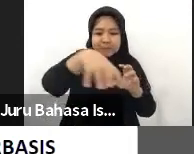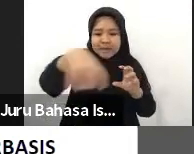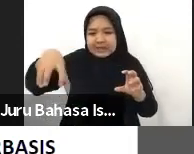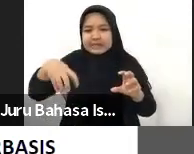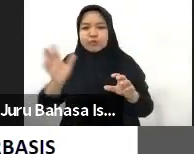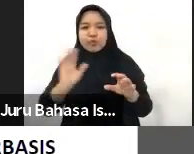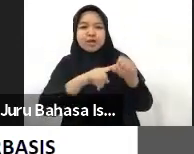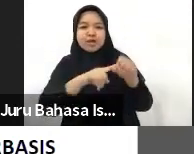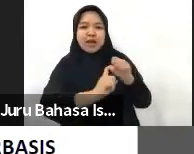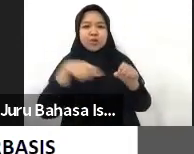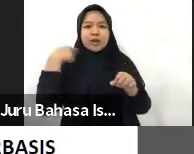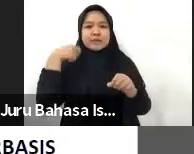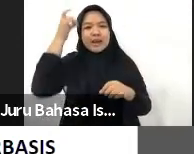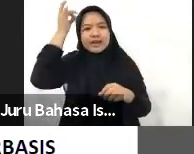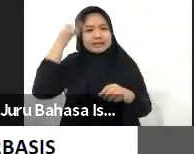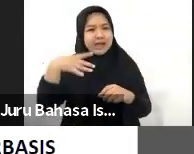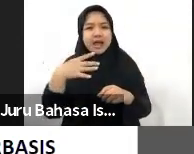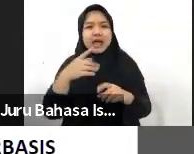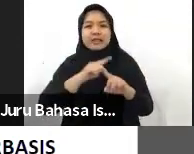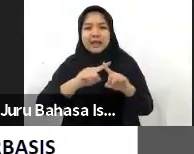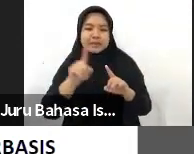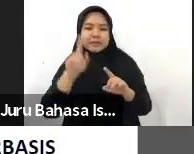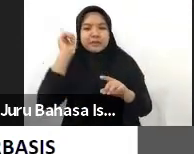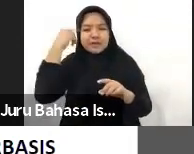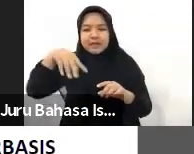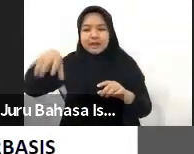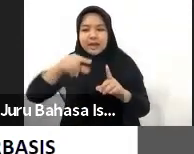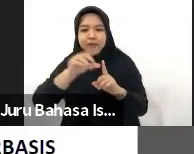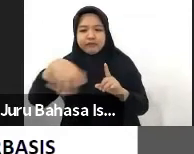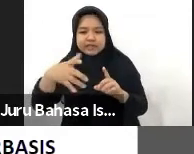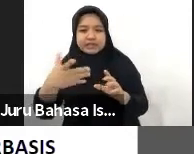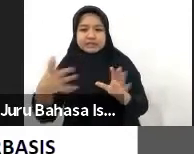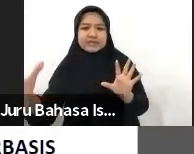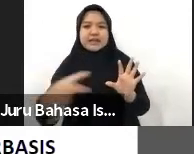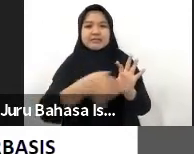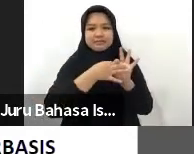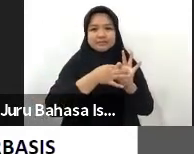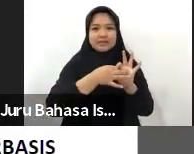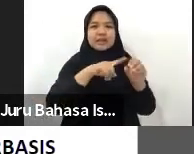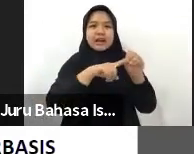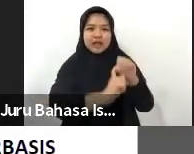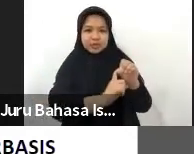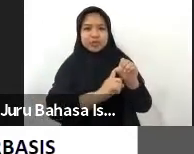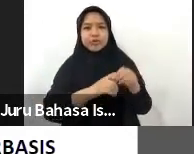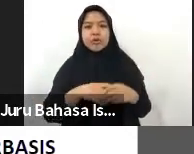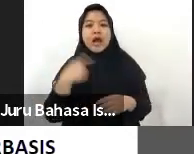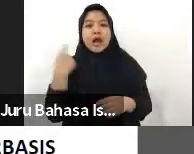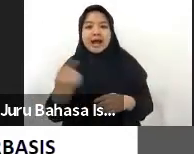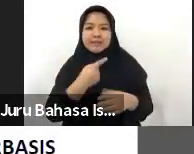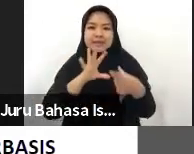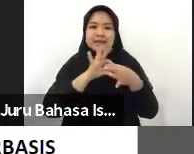dari Kementerian Desa, tapi melibatkan baik pemerintah daerah provinsi maupun pemerintah daerah kabupaten kota. Kami juga